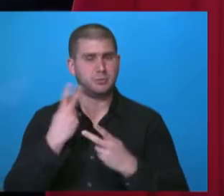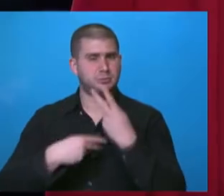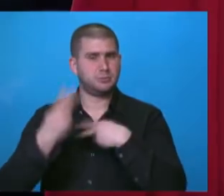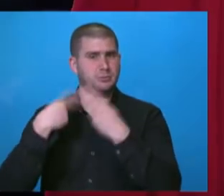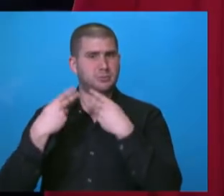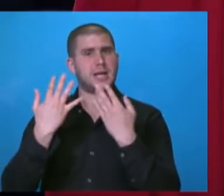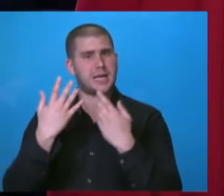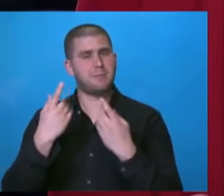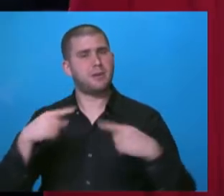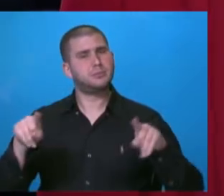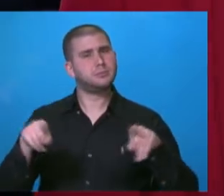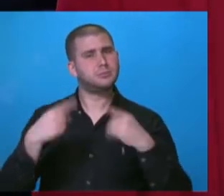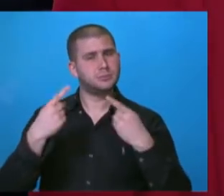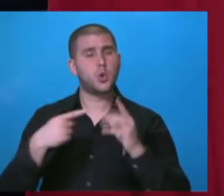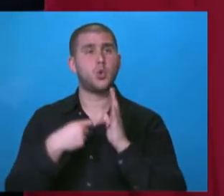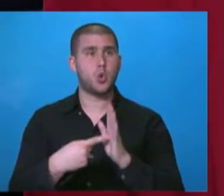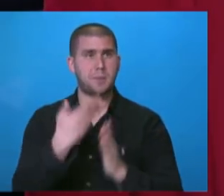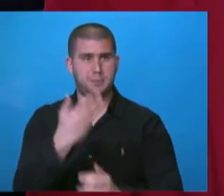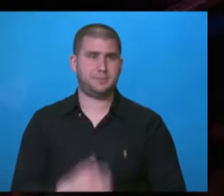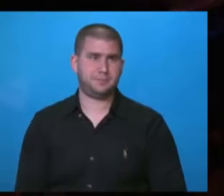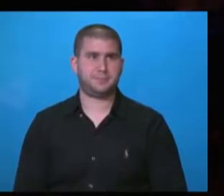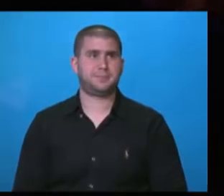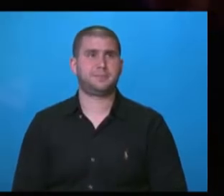לכמה צלילים, למשל לזה.